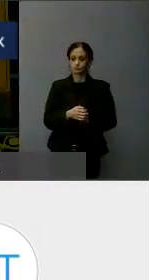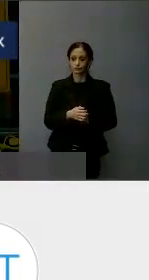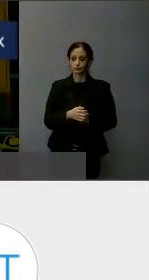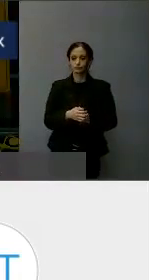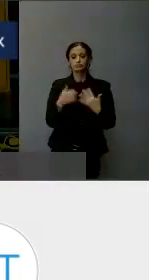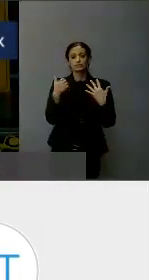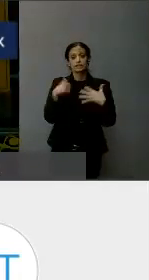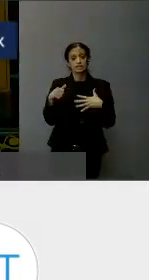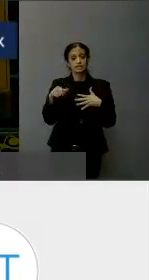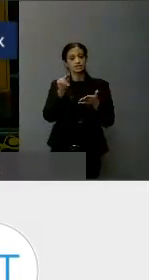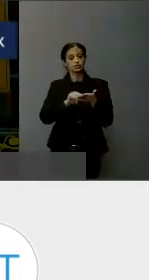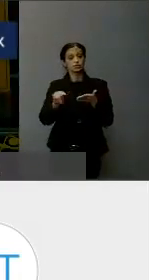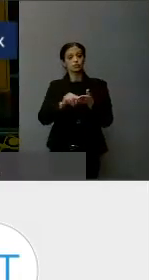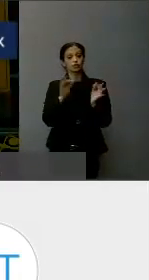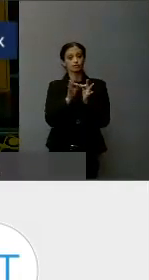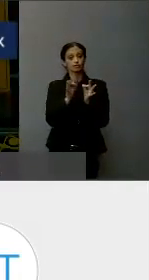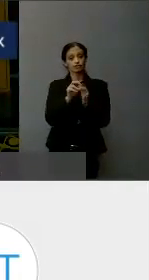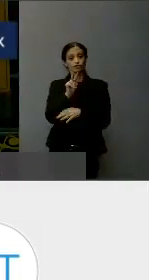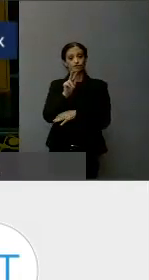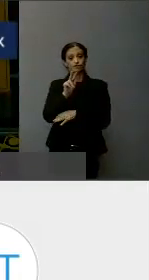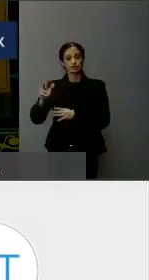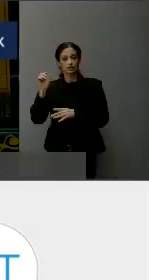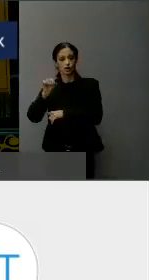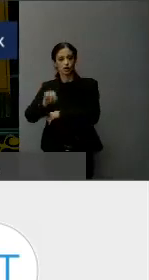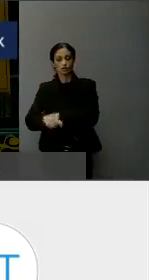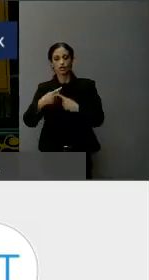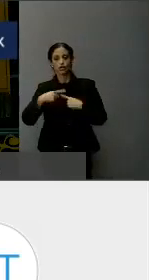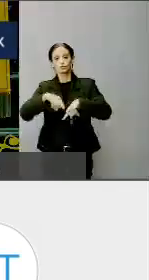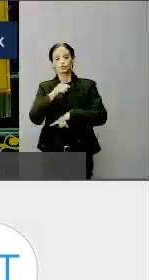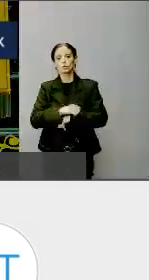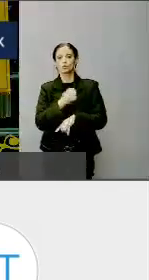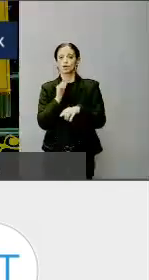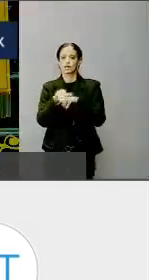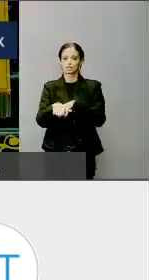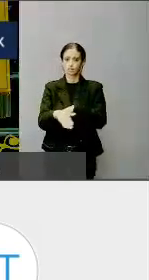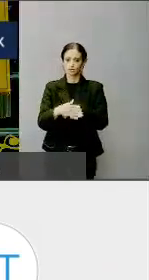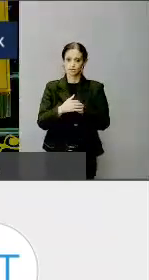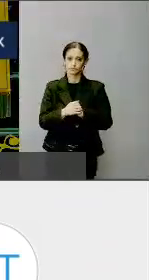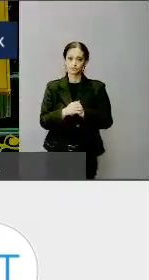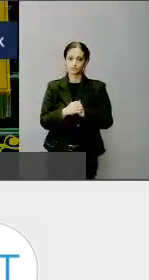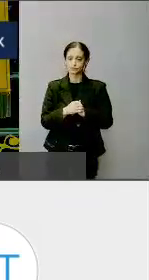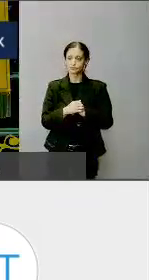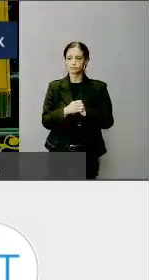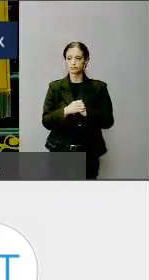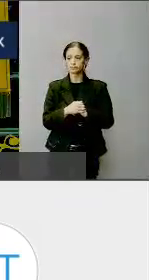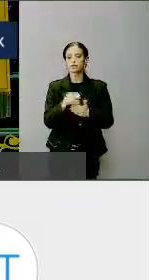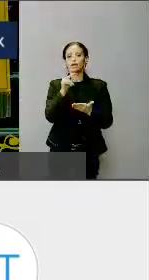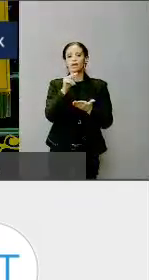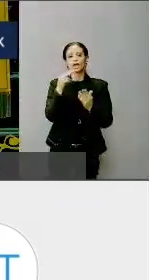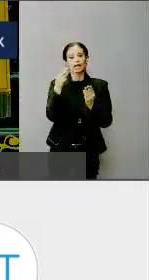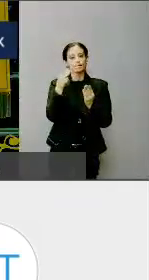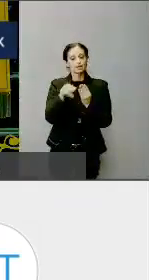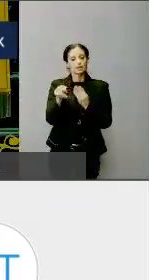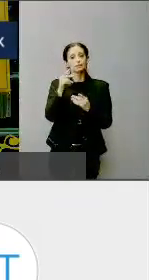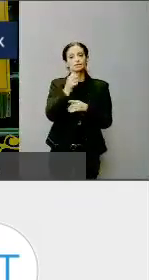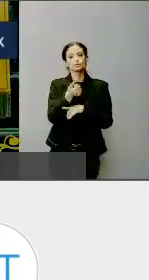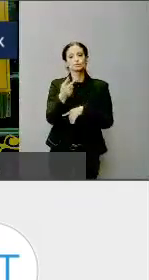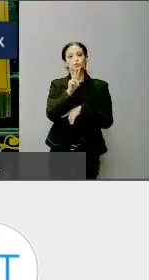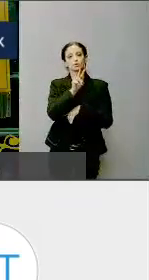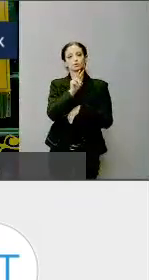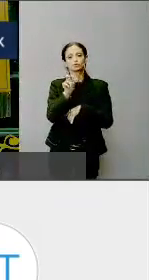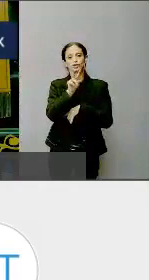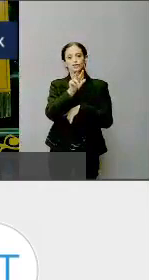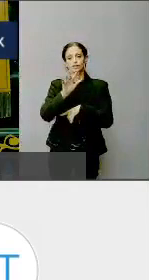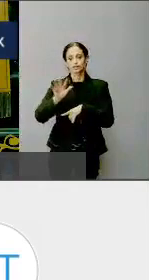16 devono e 23 contrari il consiglio comunale respinge emendamento numero 225